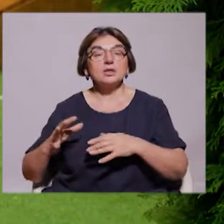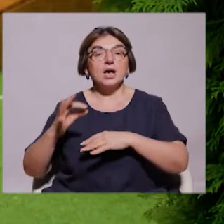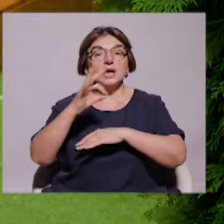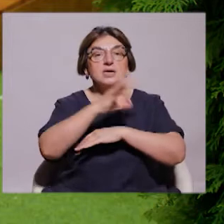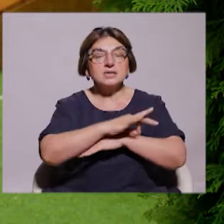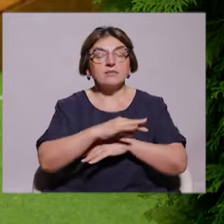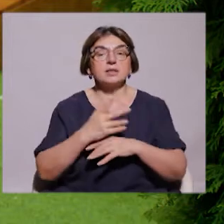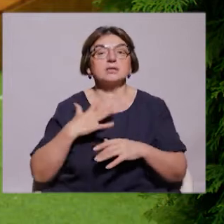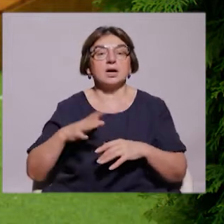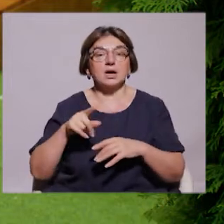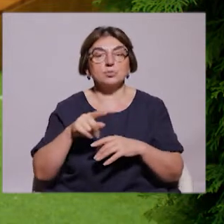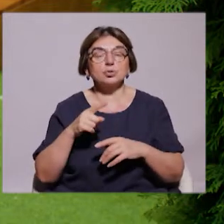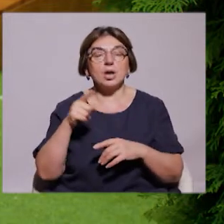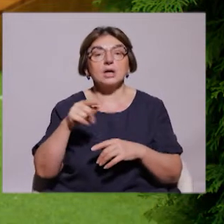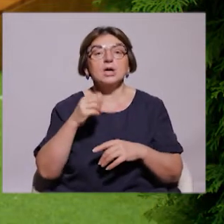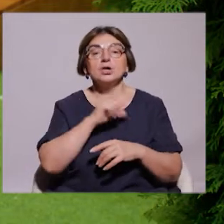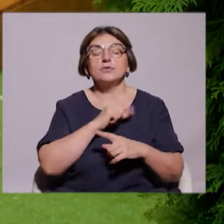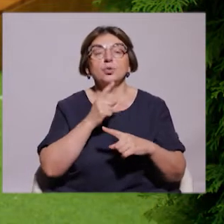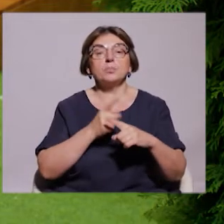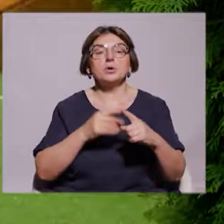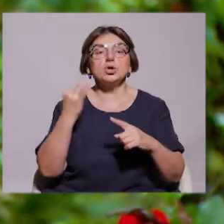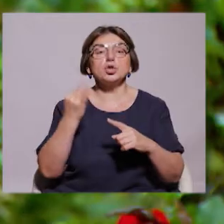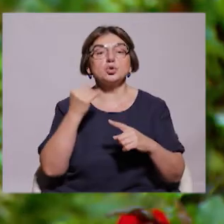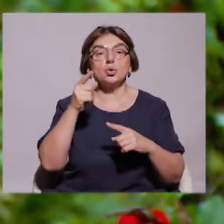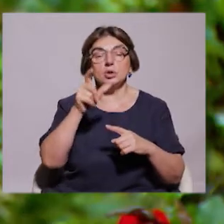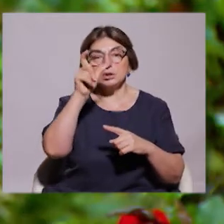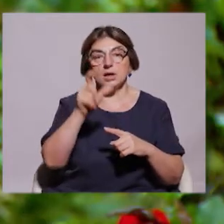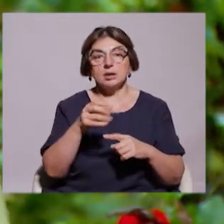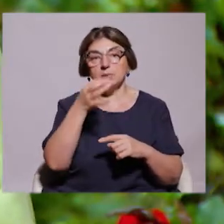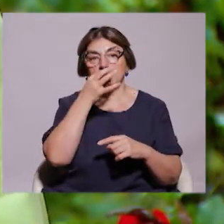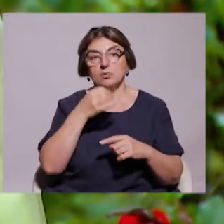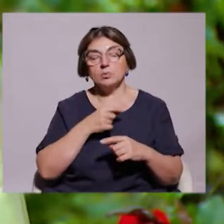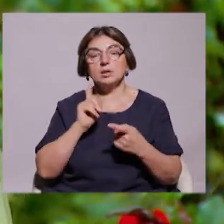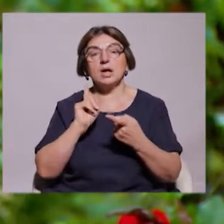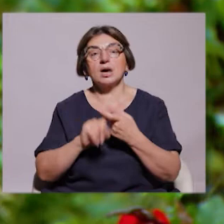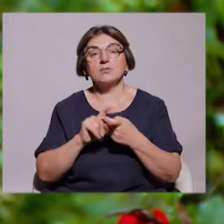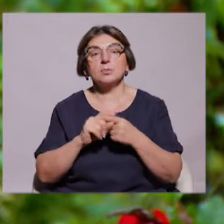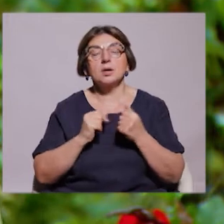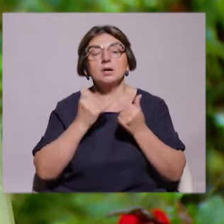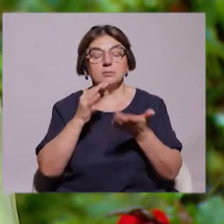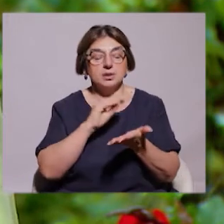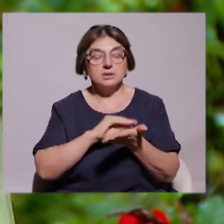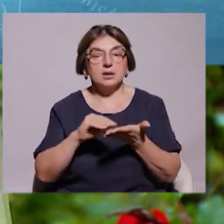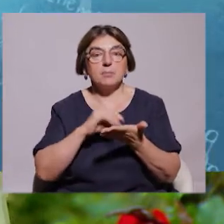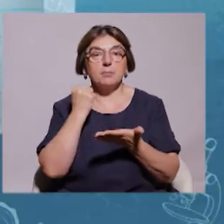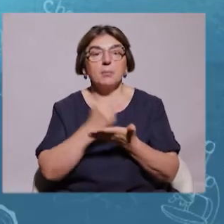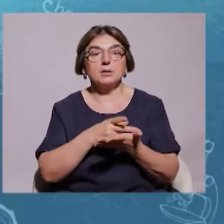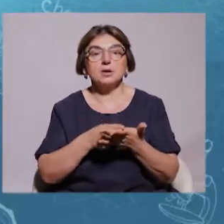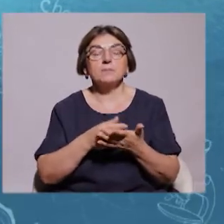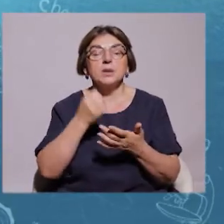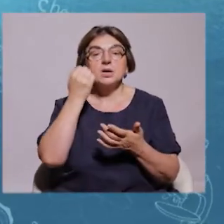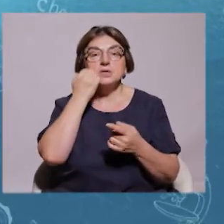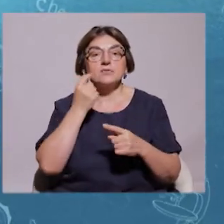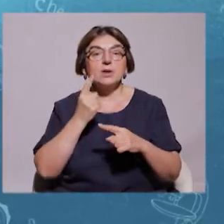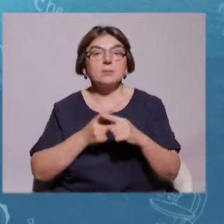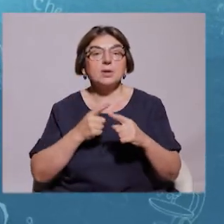წყაროები ამ საკითხთან დაკავშირებით და რამდენიმე წერილობით წყაროს გავეცნობით. ძველი ბერძენი გეოგრაფი სტრაბონი კოლხეთის შესახებ წერს. თუ როგორ